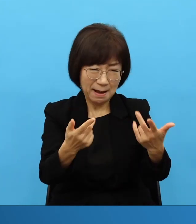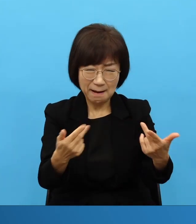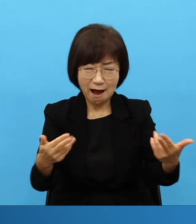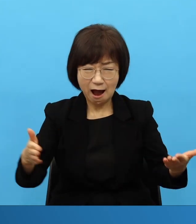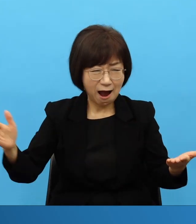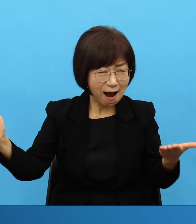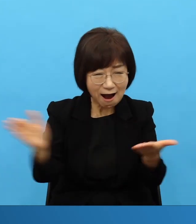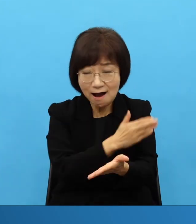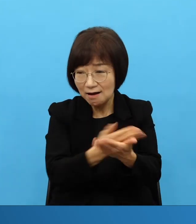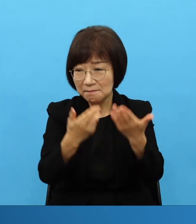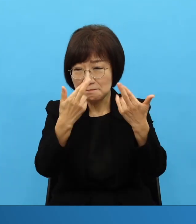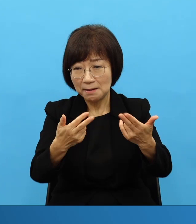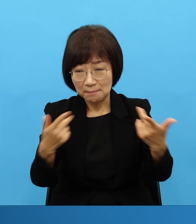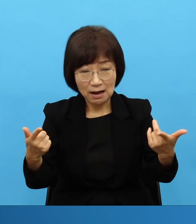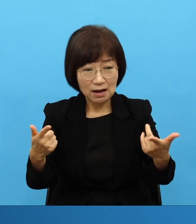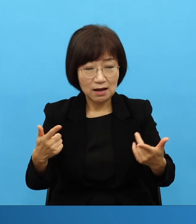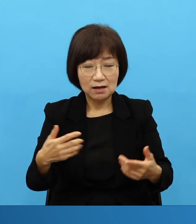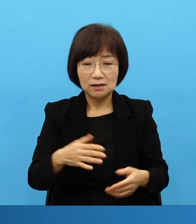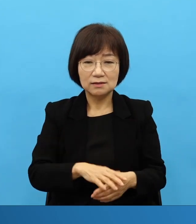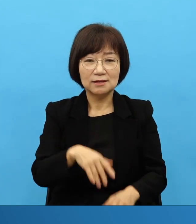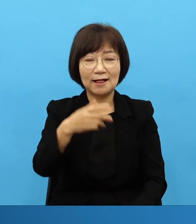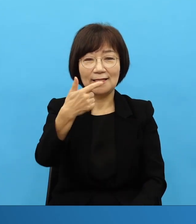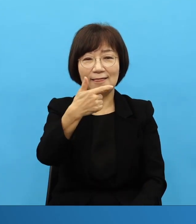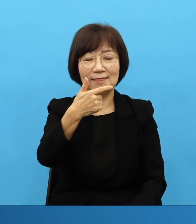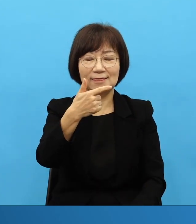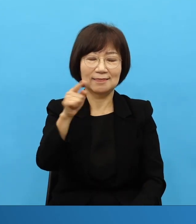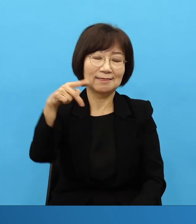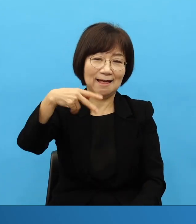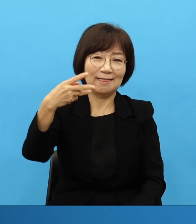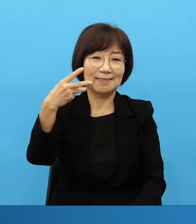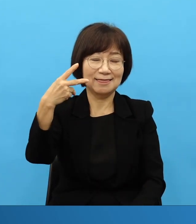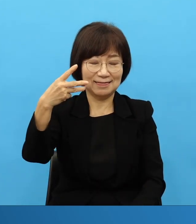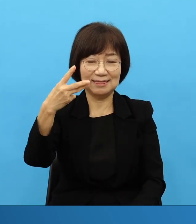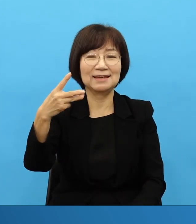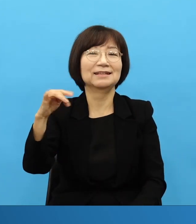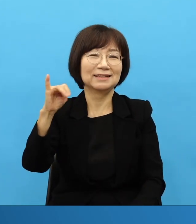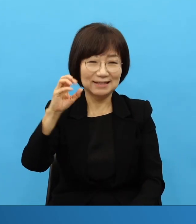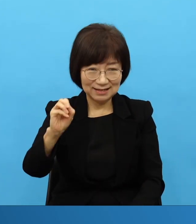없어도 됩니다. nothing에서 시작합니다. And we don't have to have anything, so we start at 없어도